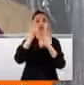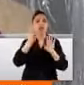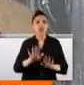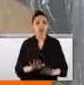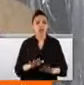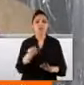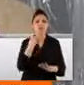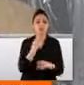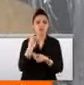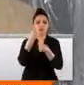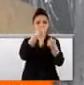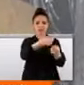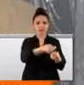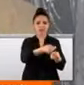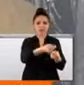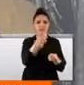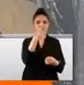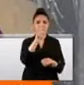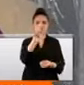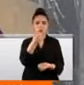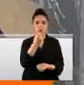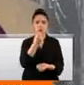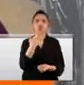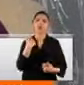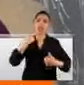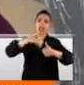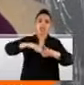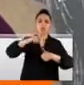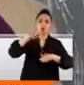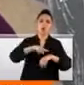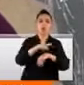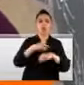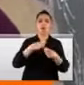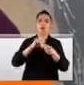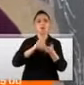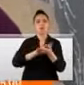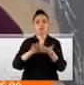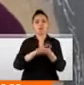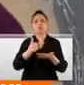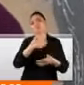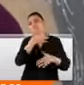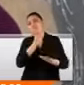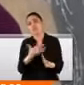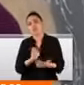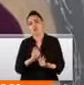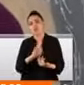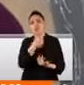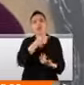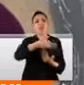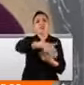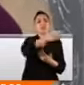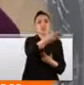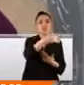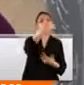verdim dedik işte Nalan biz 2019'da seninle evleneceğiz ya o zaman hallederim dedi. Ben de ne bileyim ben adam gitti başka